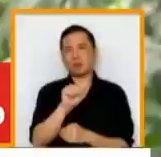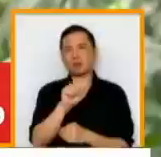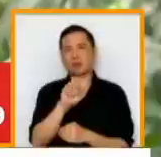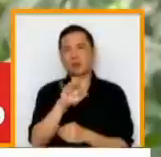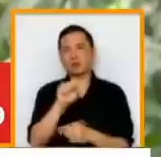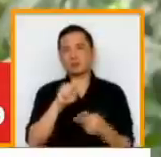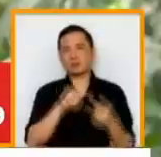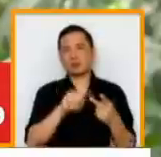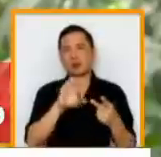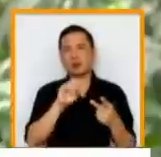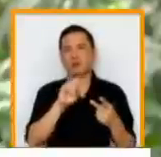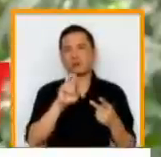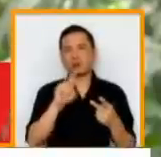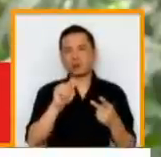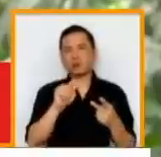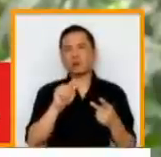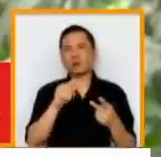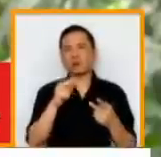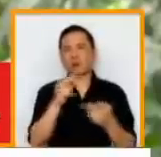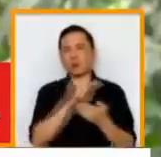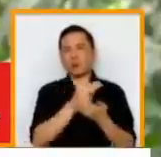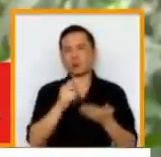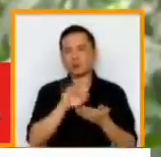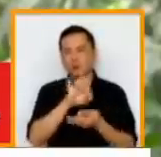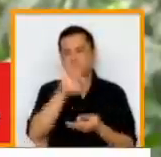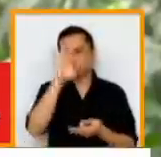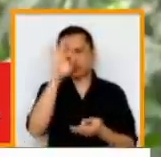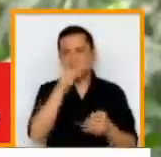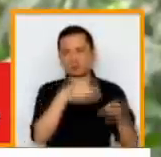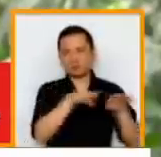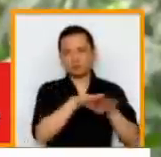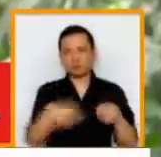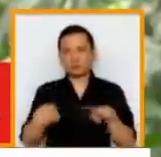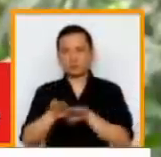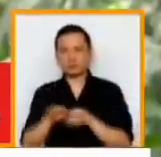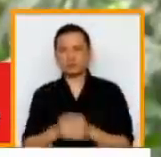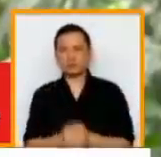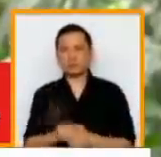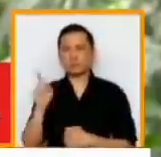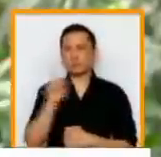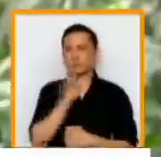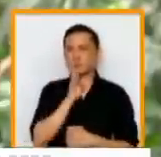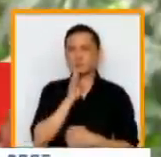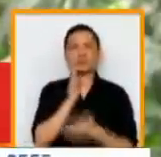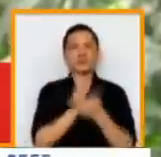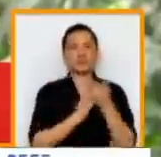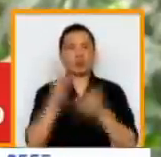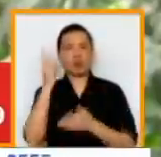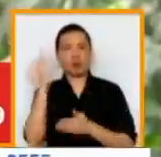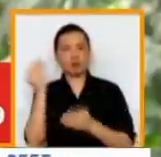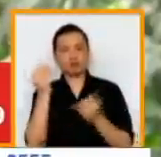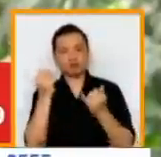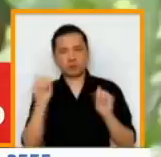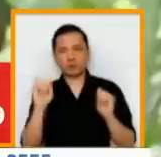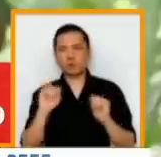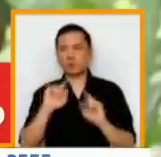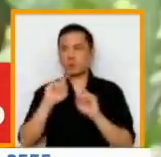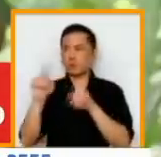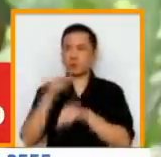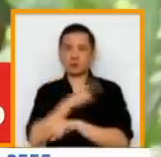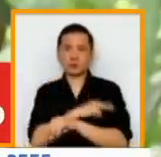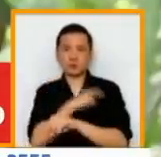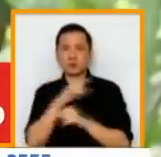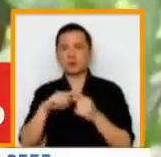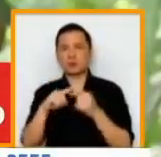Spirit. Meron talagang lumalabas and then meron na nagpupunta sa hospital and then bumabalik dun sa convent. Pagka